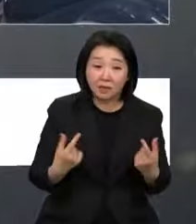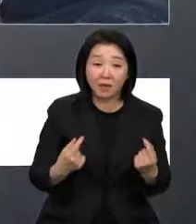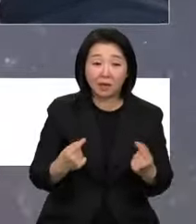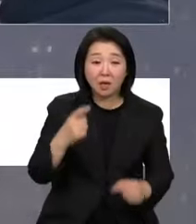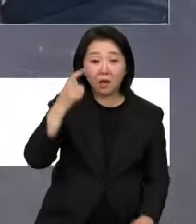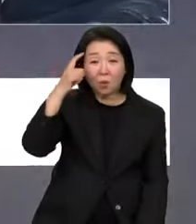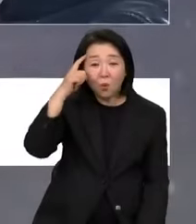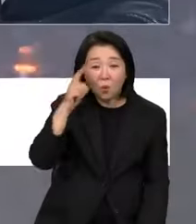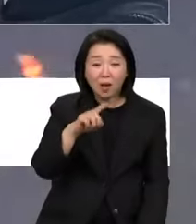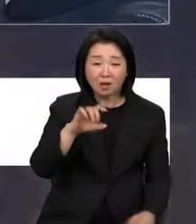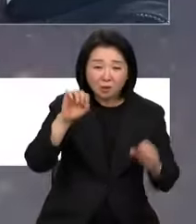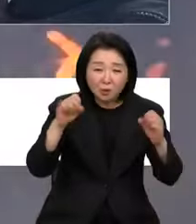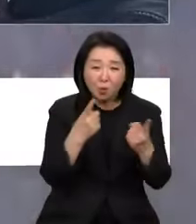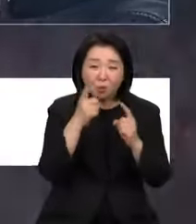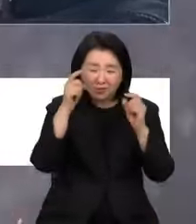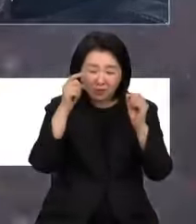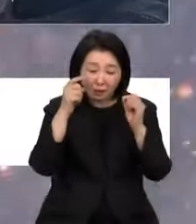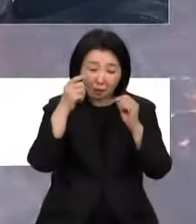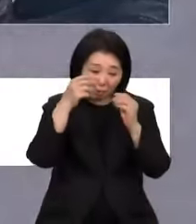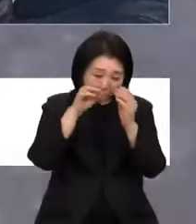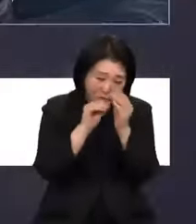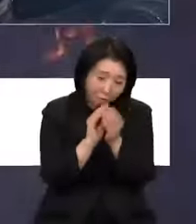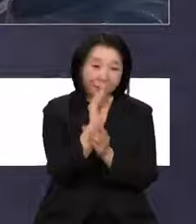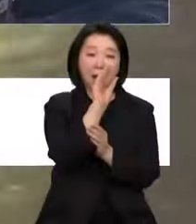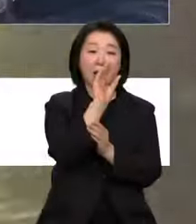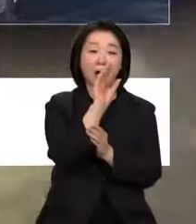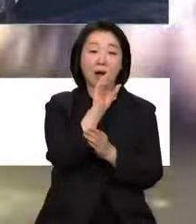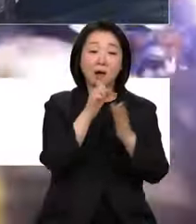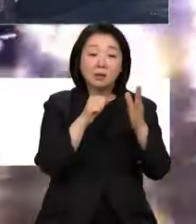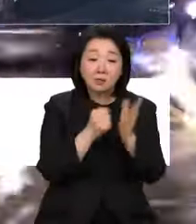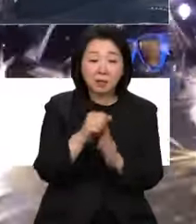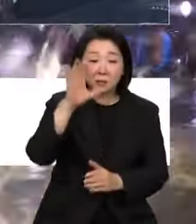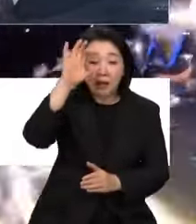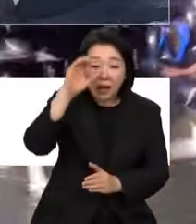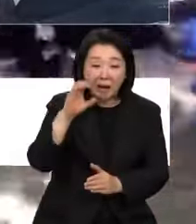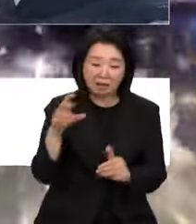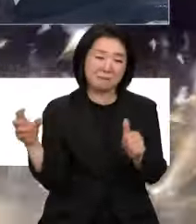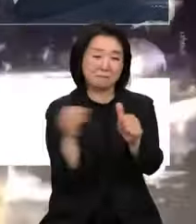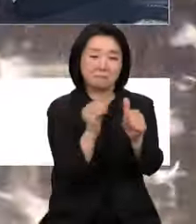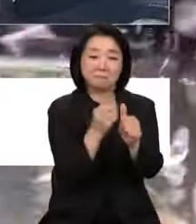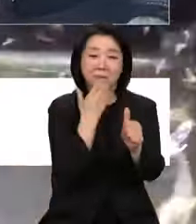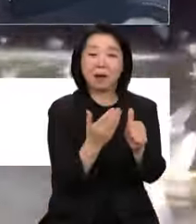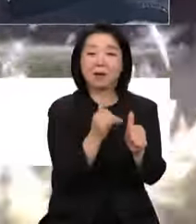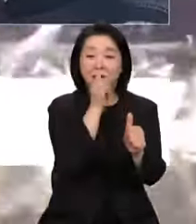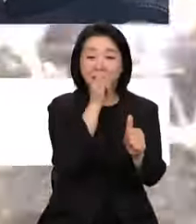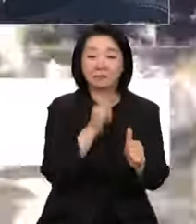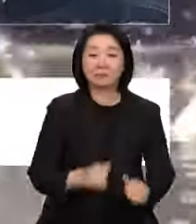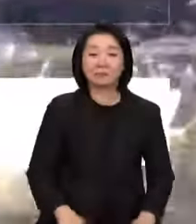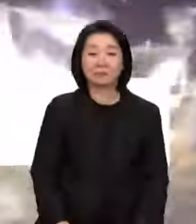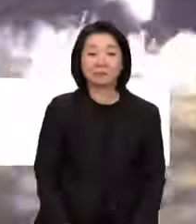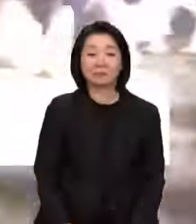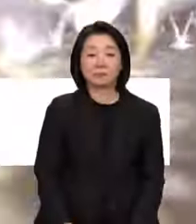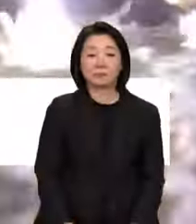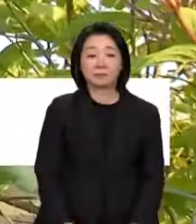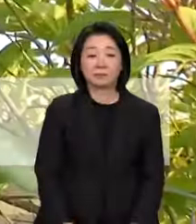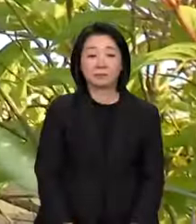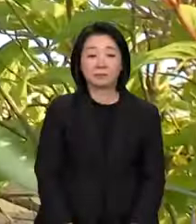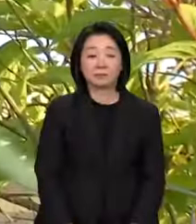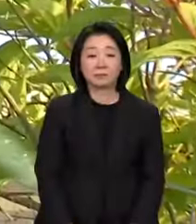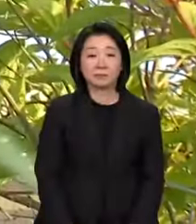동시에 발생을함으로써 이제 아무래도 이제 포식자들 포식 가능성이 현정이 좀 줄어